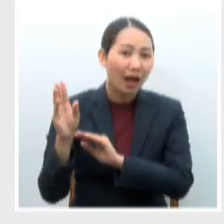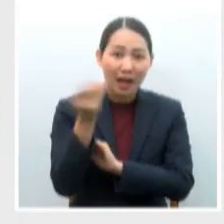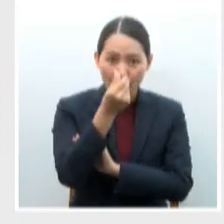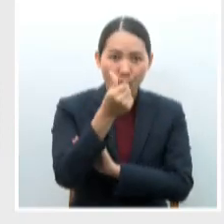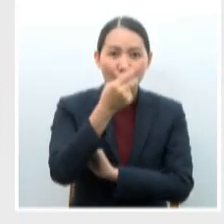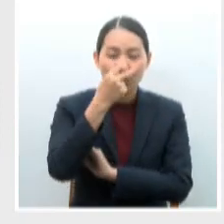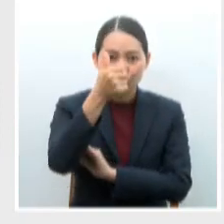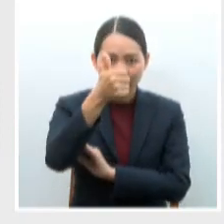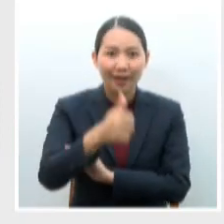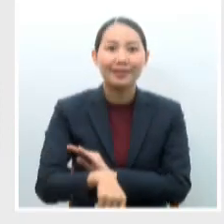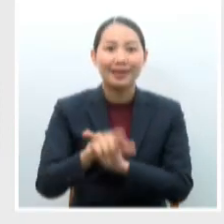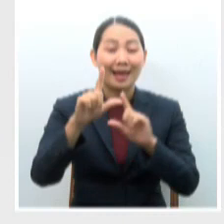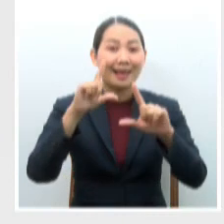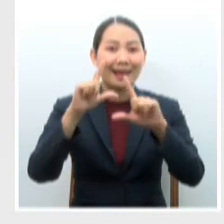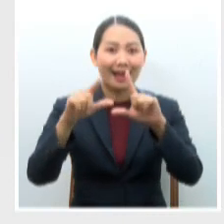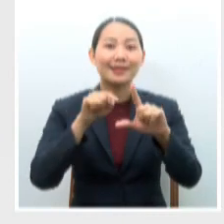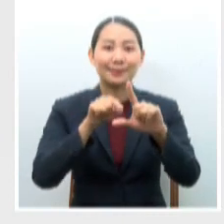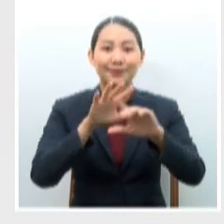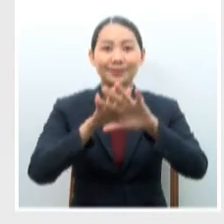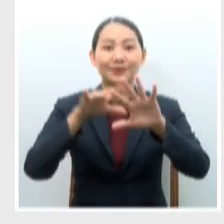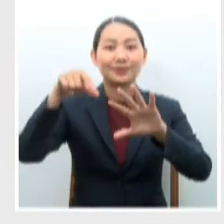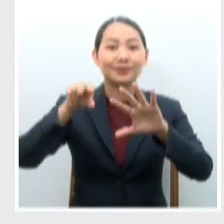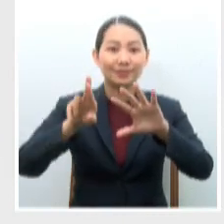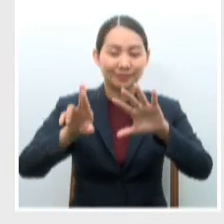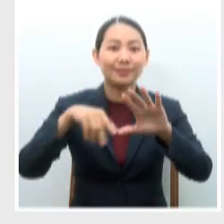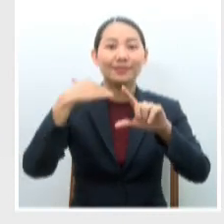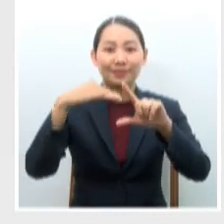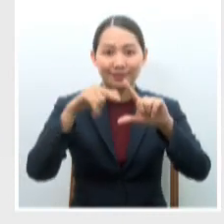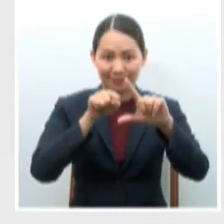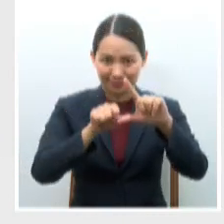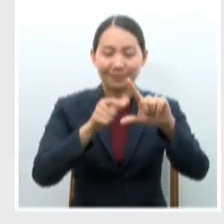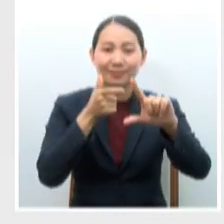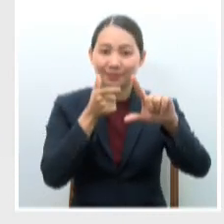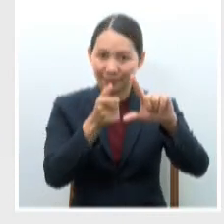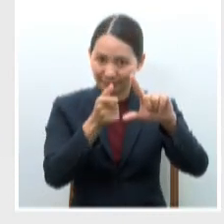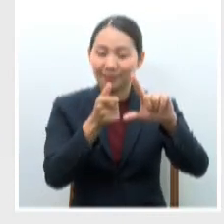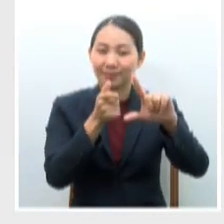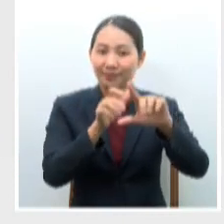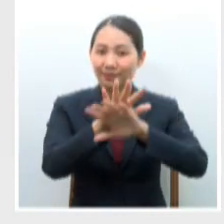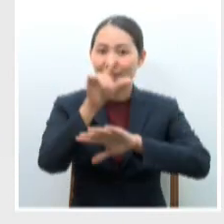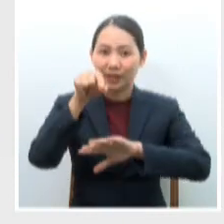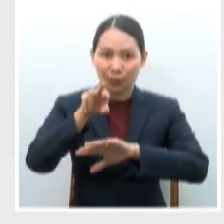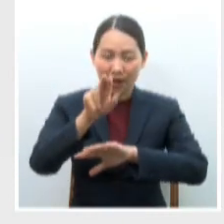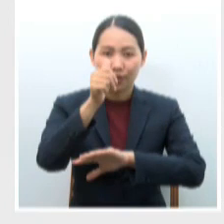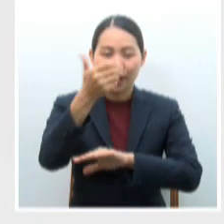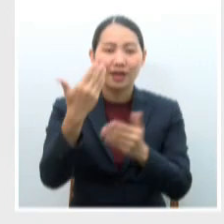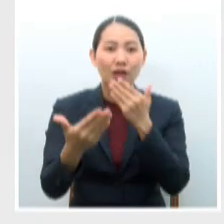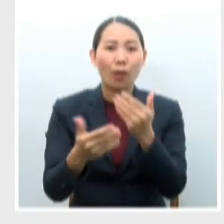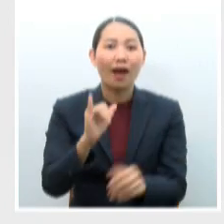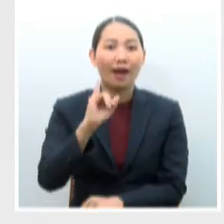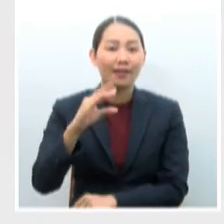LINE OA สามารถสแกน QR Code ที่ขึ้นอยู่หน้าจอขณะนี้ได้เลยนะคะหรือว่าเราจะเพิ่มเพื่อนโดยวิธีการเข้าไปเซิร์ชใน ID